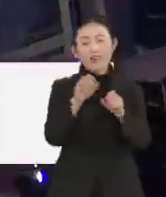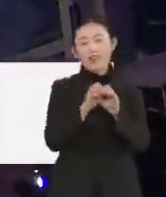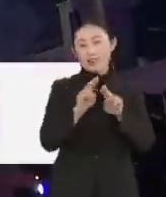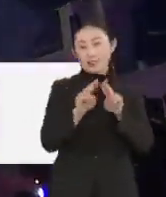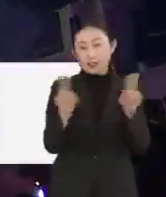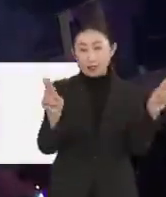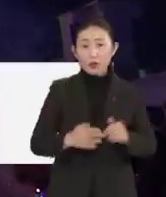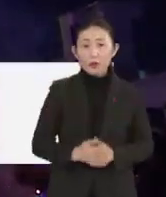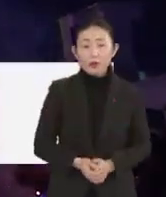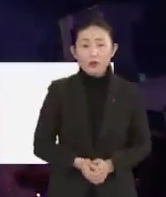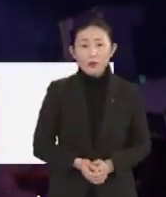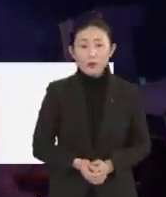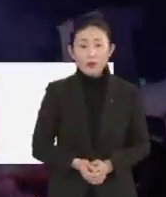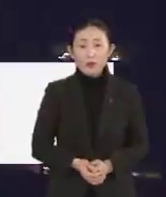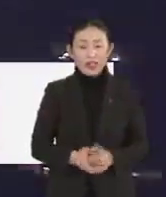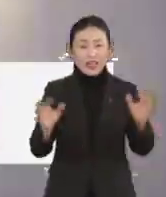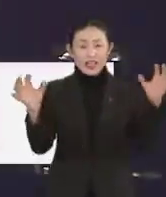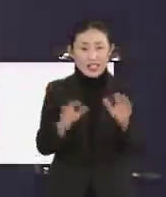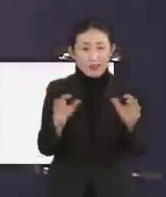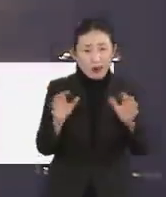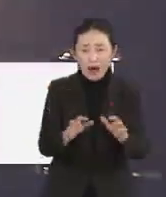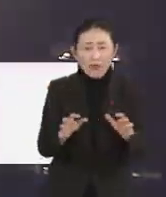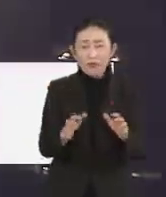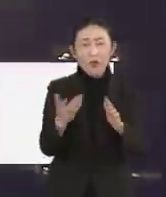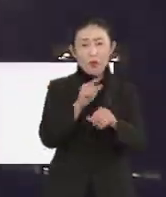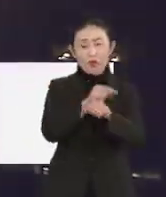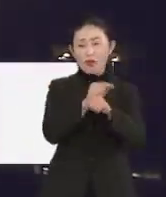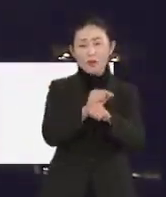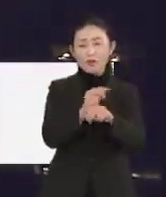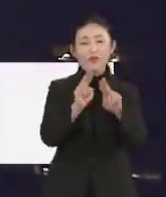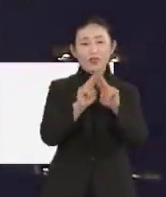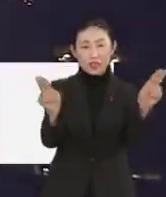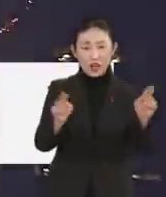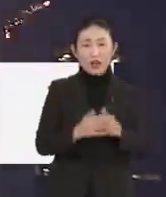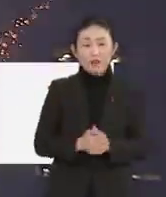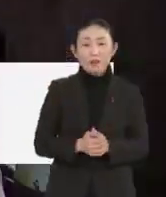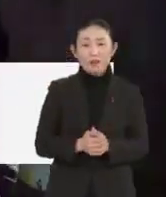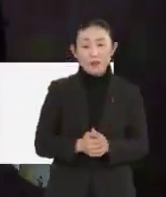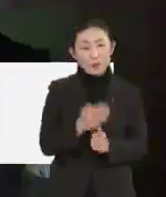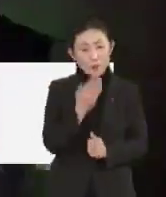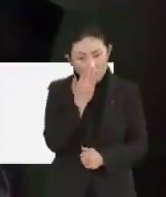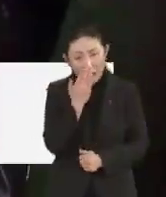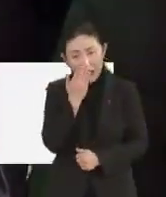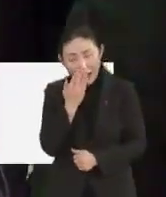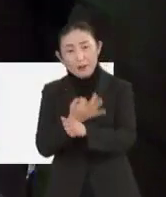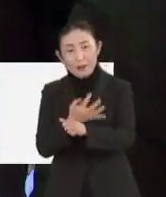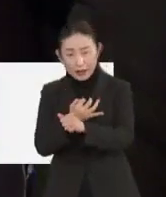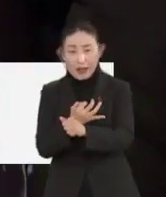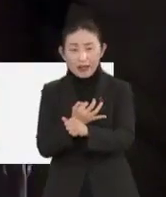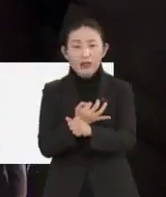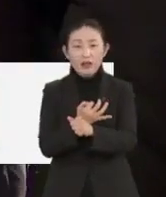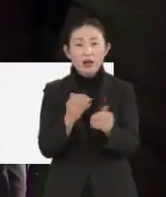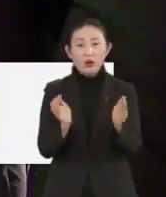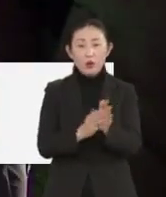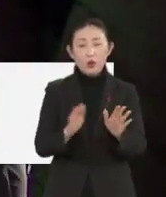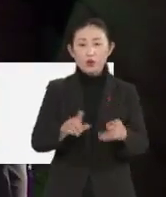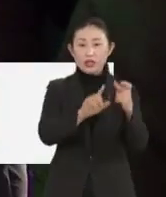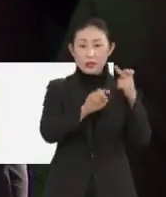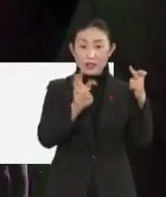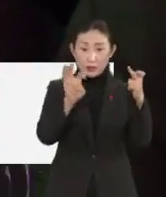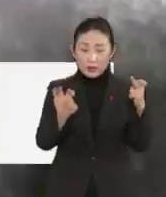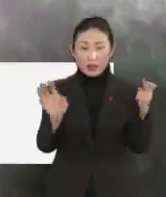했습니다 진은 집합형식의 종무식도 생략해 공직사회의 연말연치 행사를 간소화하는 대신 오는